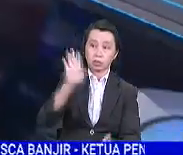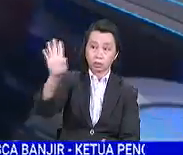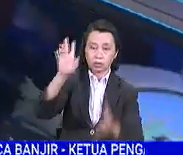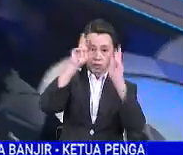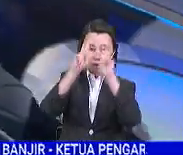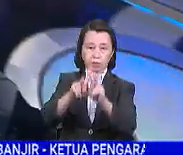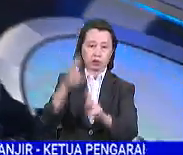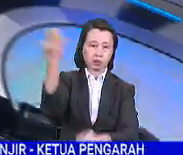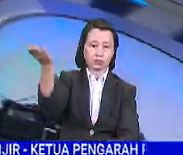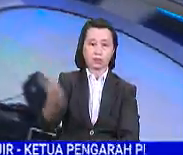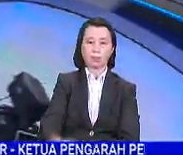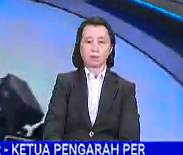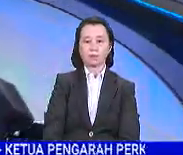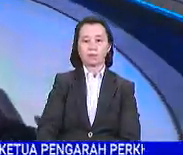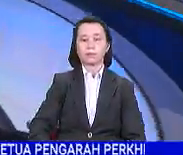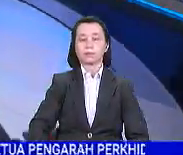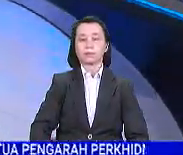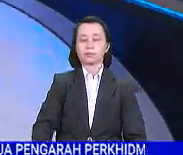Silakan, Rozi.